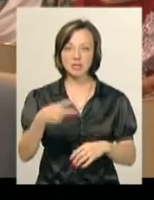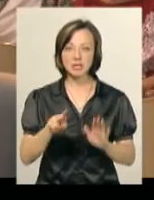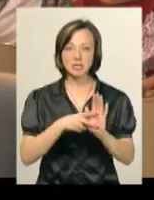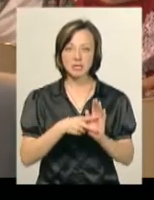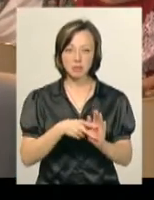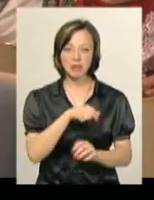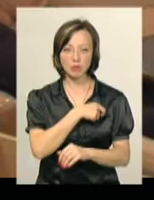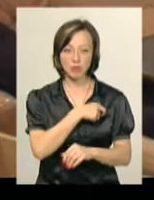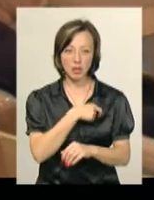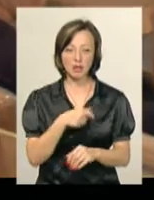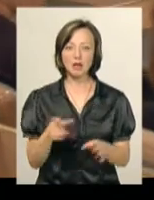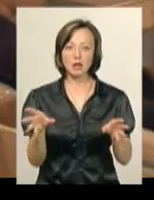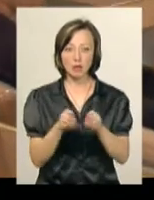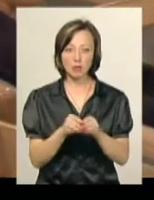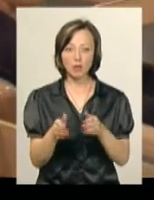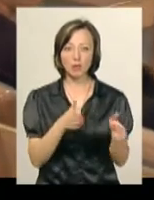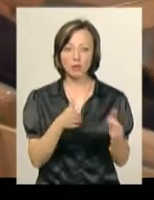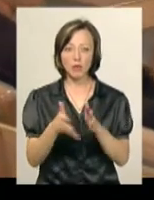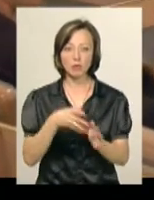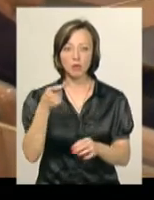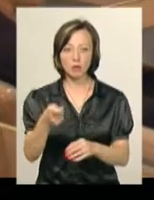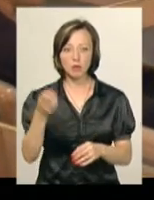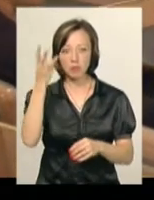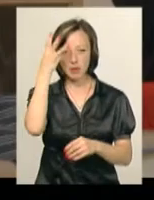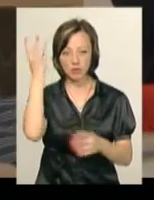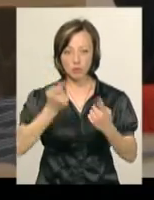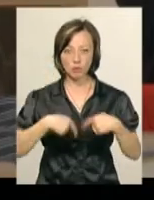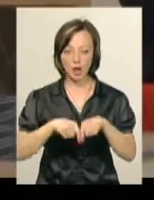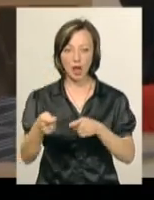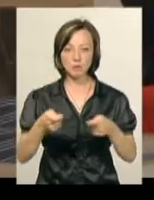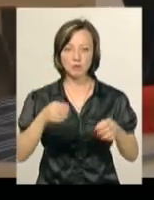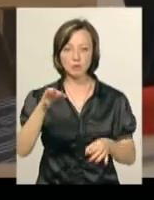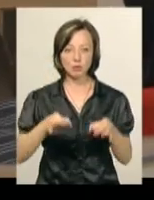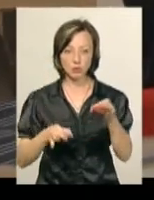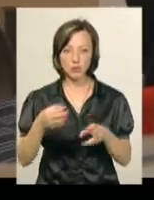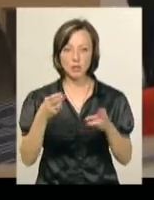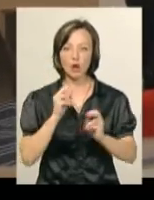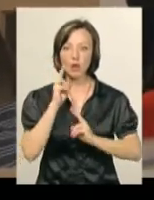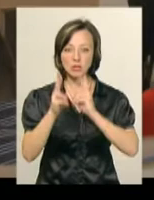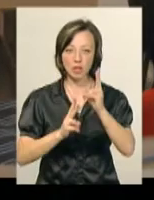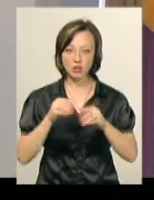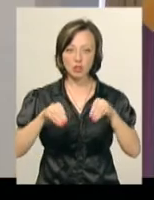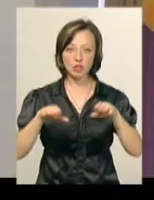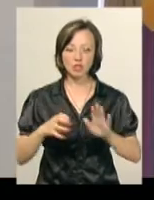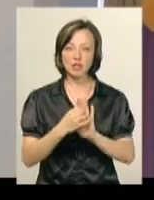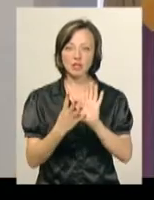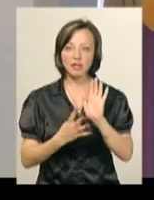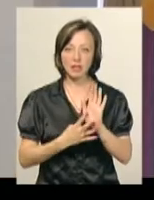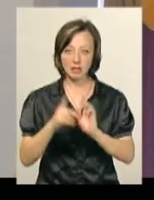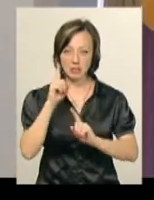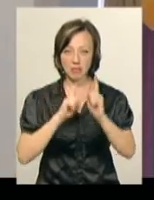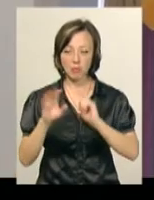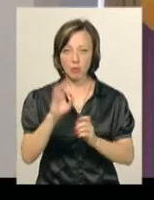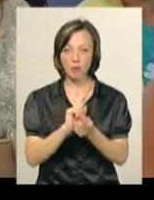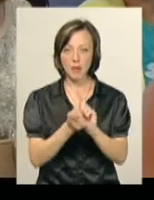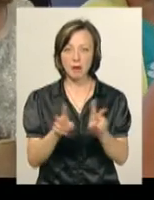обранців. Паралельно готуватимуть позов до Хмельницького окружного адміністративного суду, де оскаржуватимуть рішення 19-ї сесії про